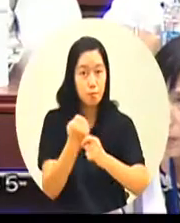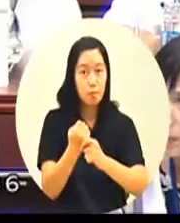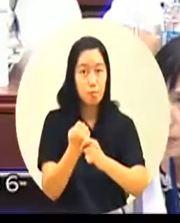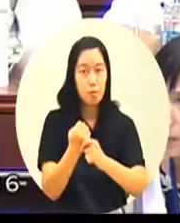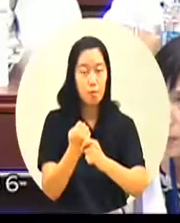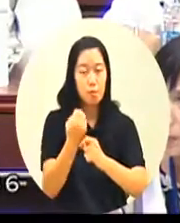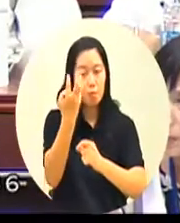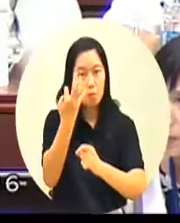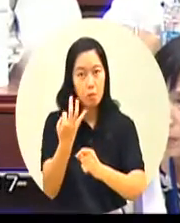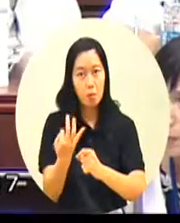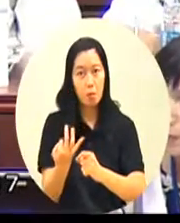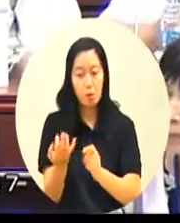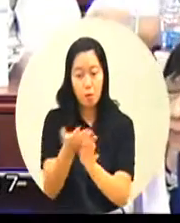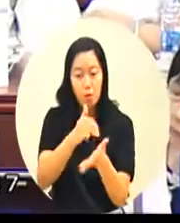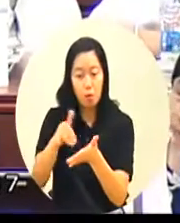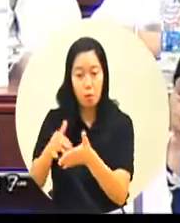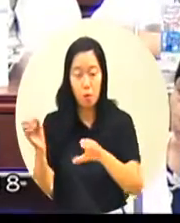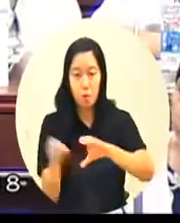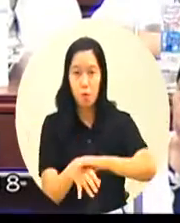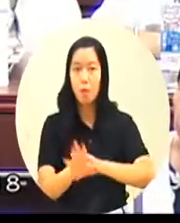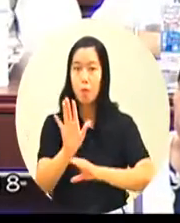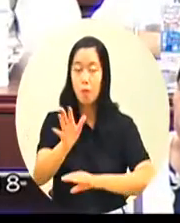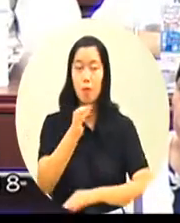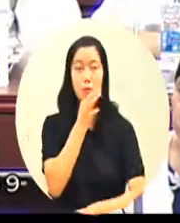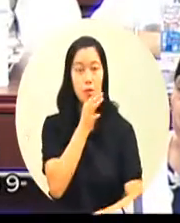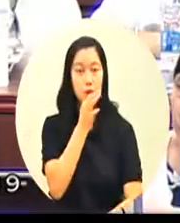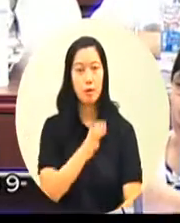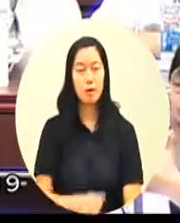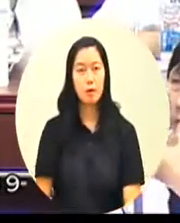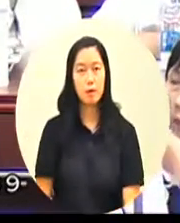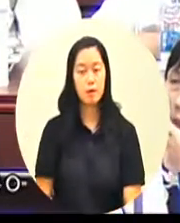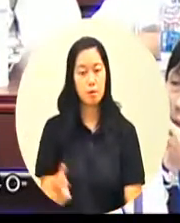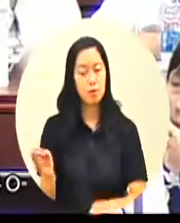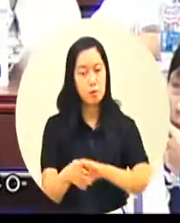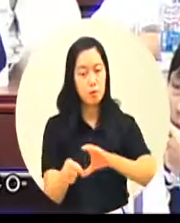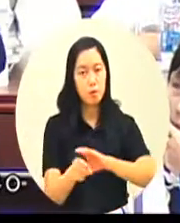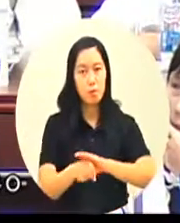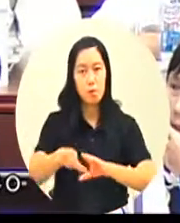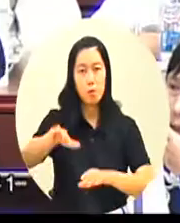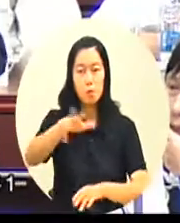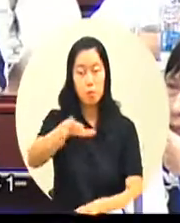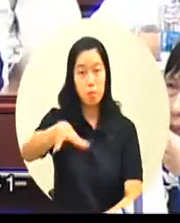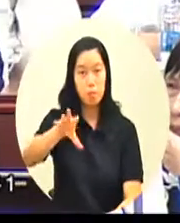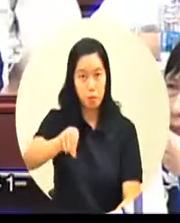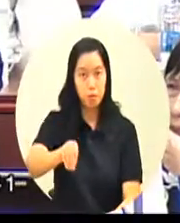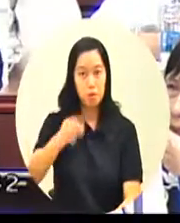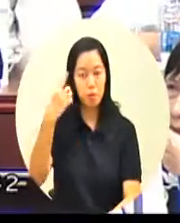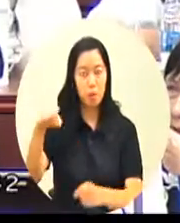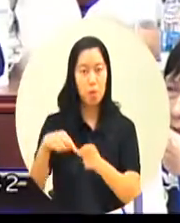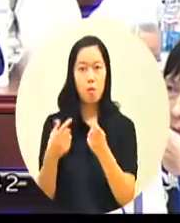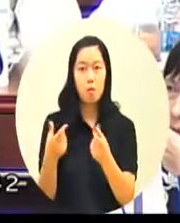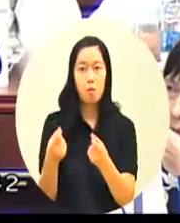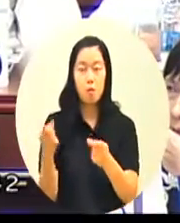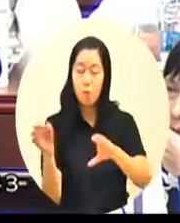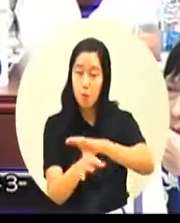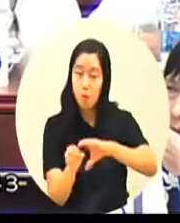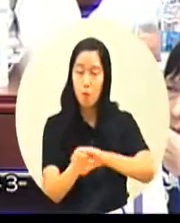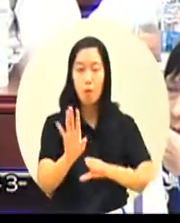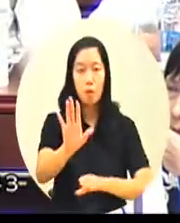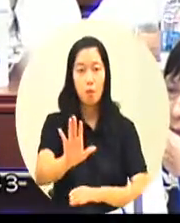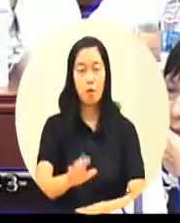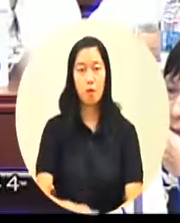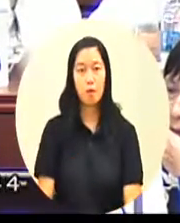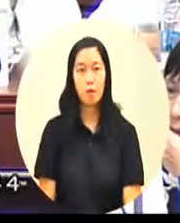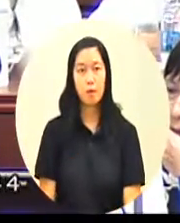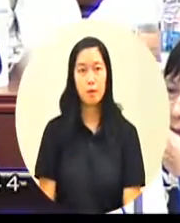都编有预算， 对， 预算都编了，到目前已经编了8000多万在那边，我明年还是继续编。现在问题是